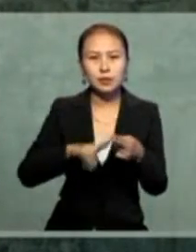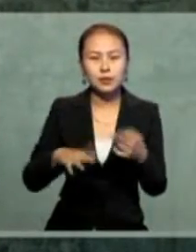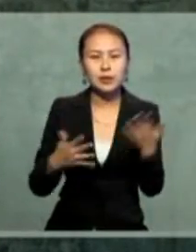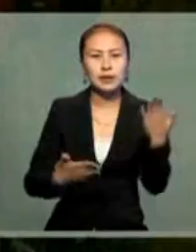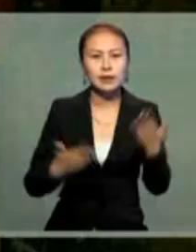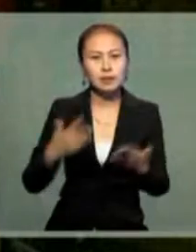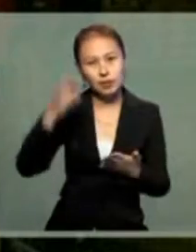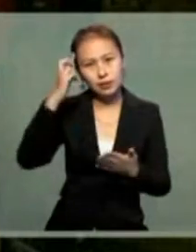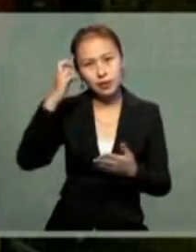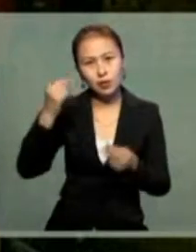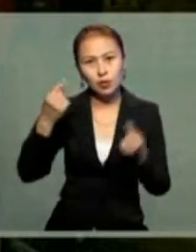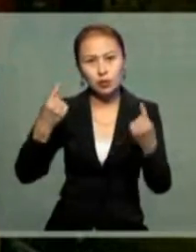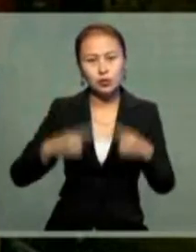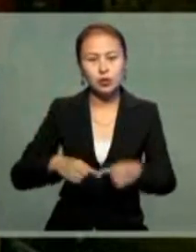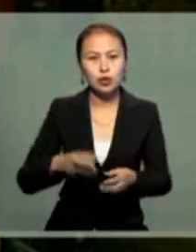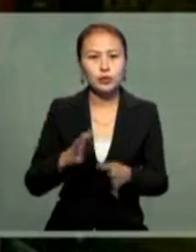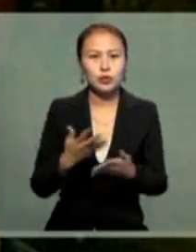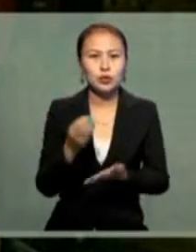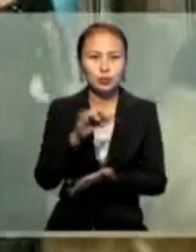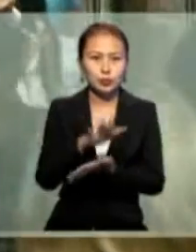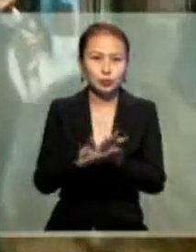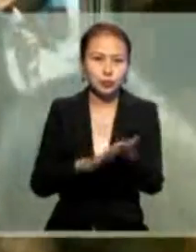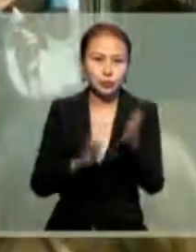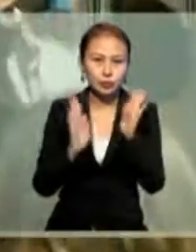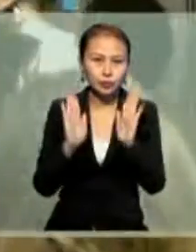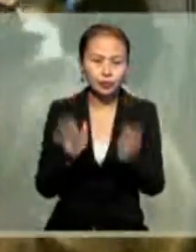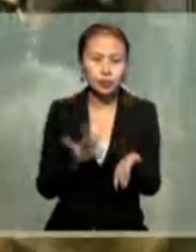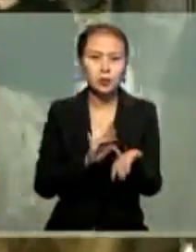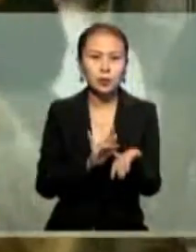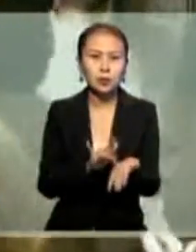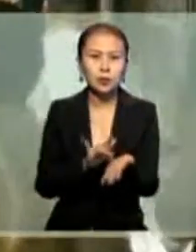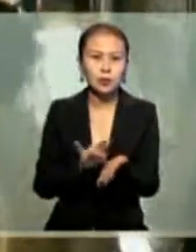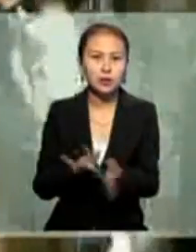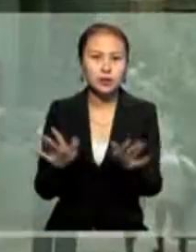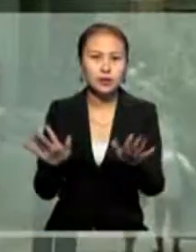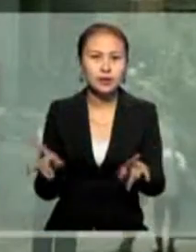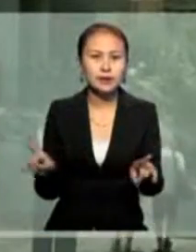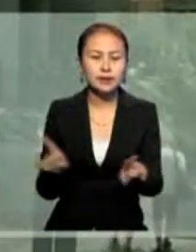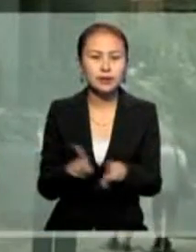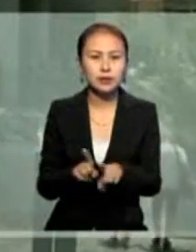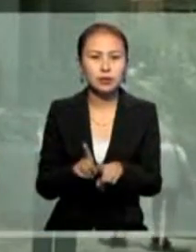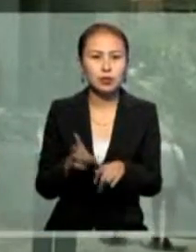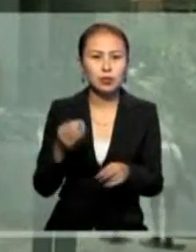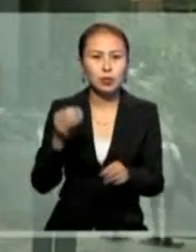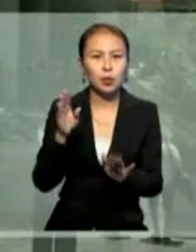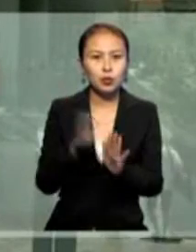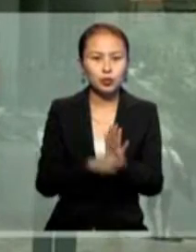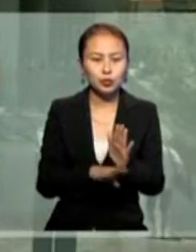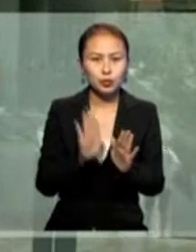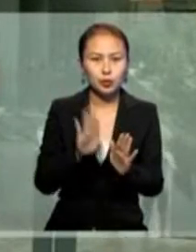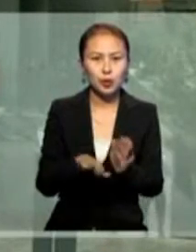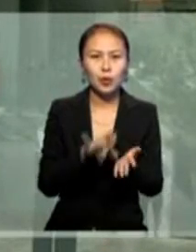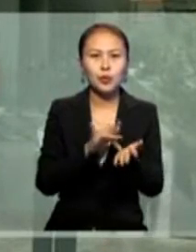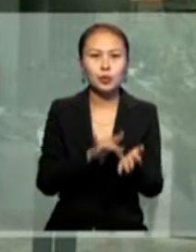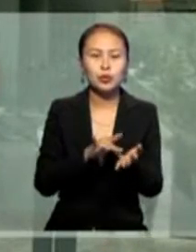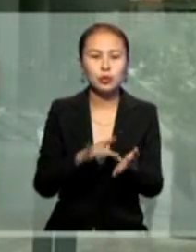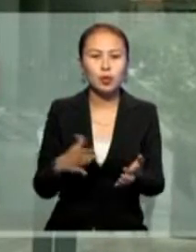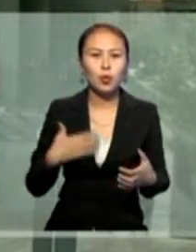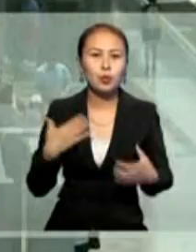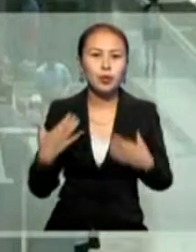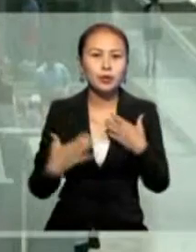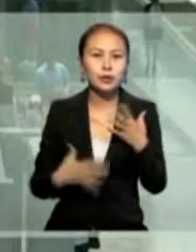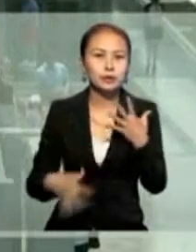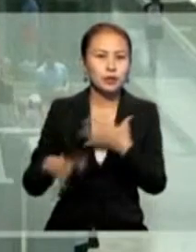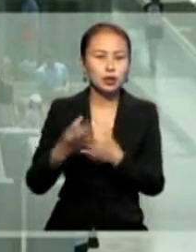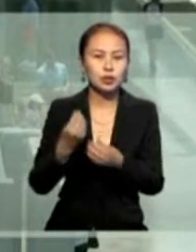Егер мемлекеттегі дағдарыс осылай жалғаса берсе, елдің еңбек нарығы мен туризм саласы тығырыққа тірелмек. Туристерді үрейлендіріп